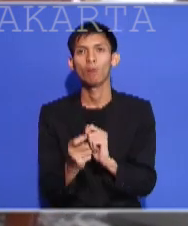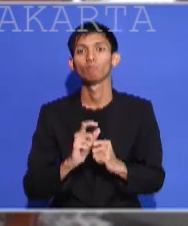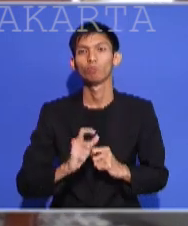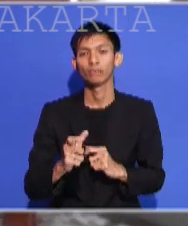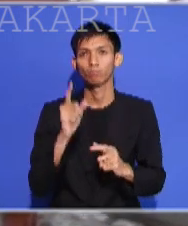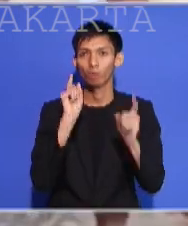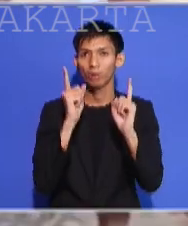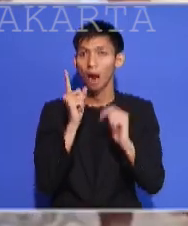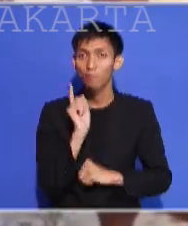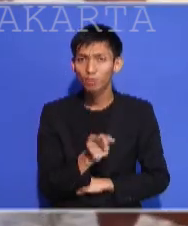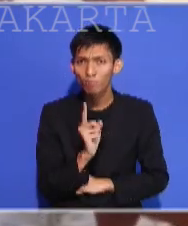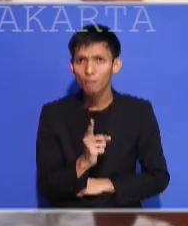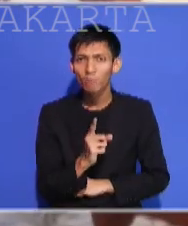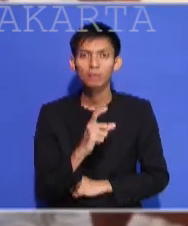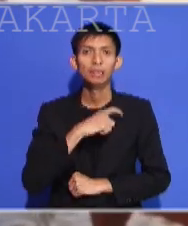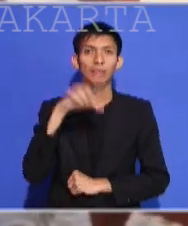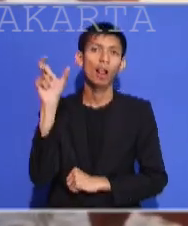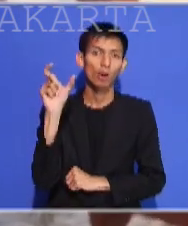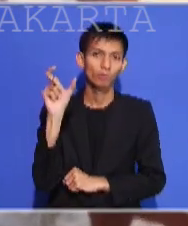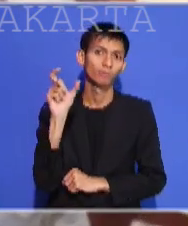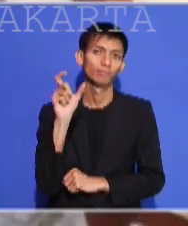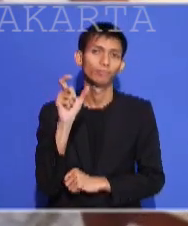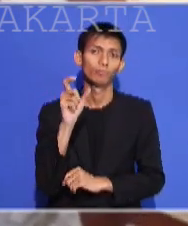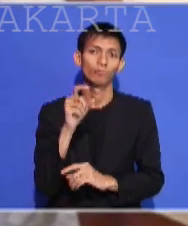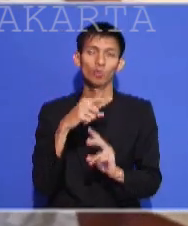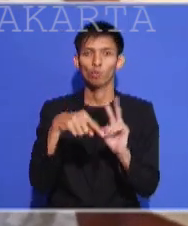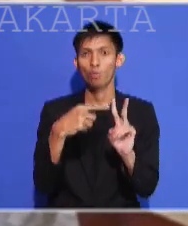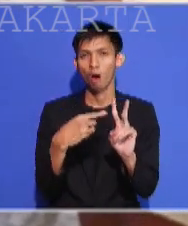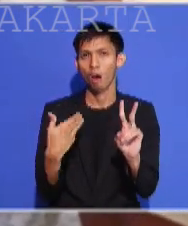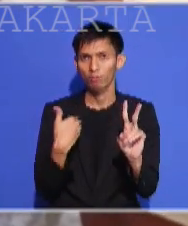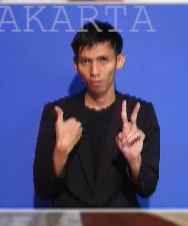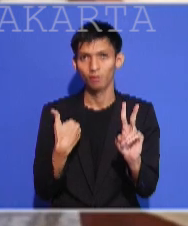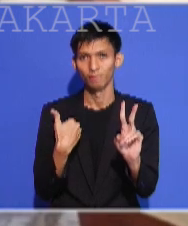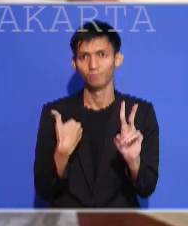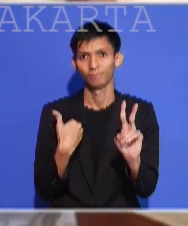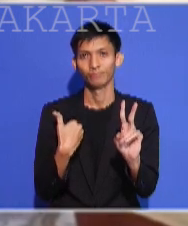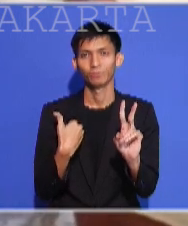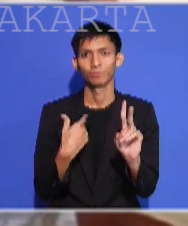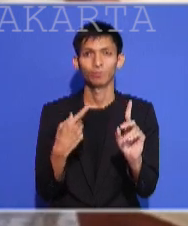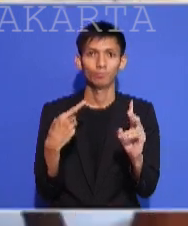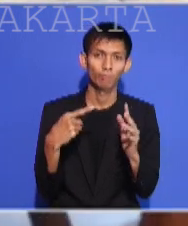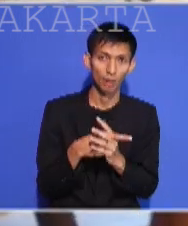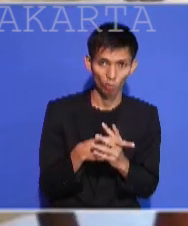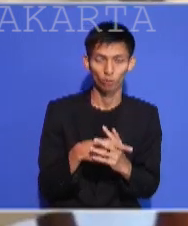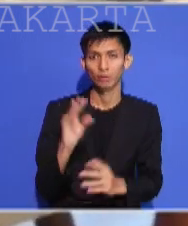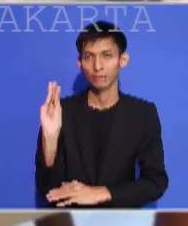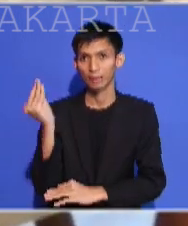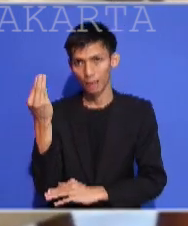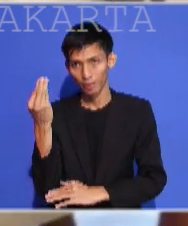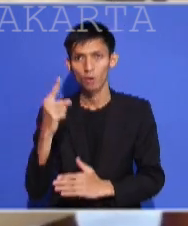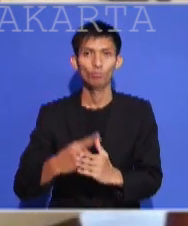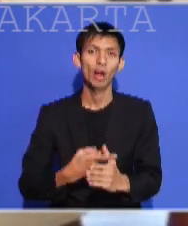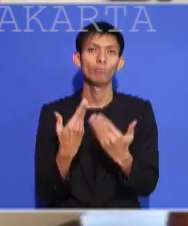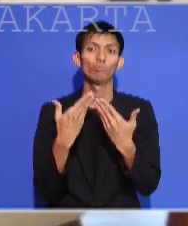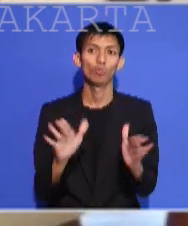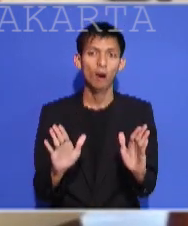kandidat di Jakarta dengan adanya putusan tersebut tentu saja membuat Pilkada di Jakarta menjadi lebih terbuka putusan tersebut diharapkan